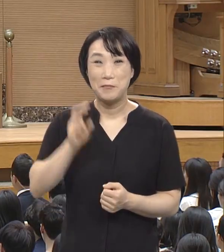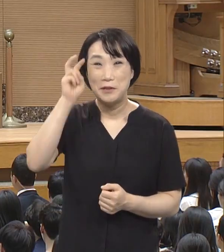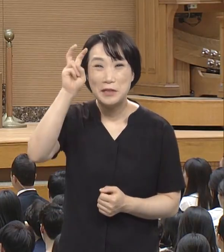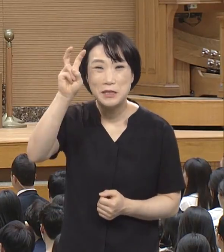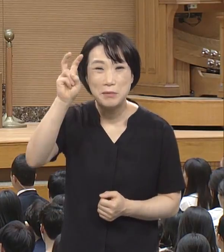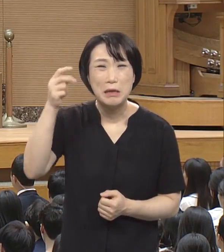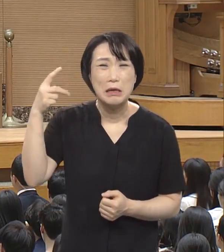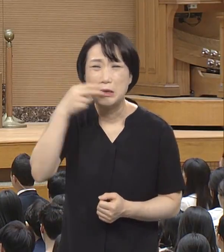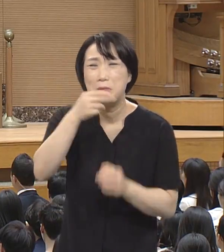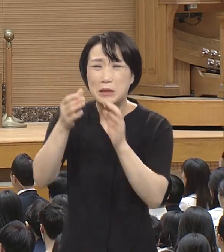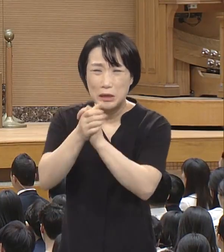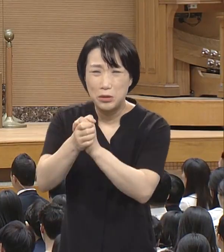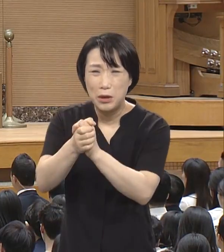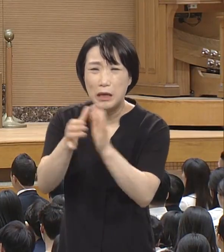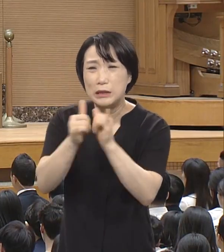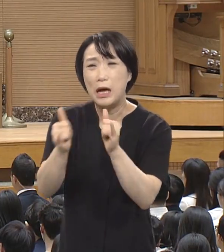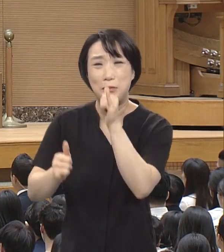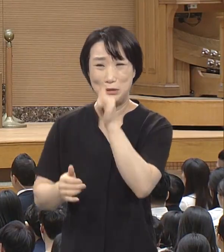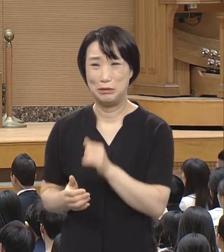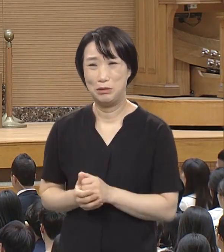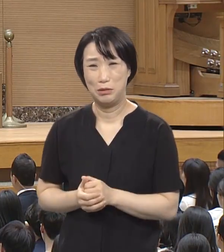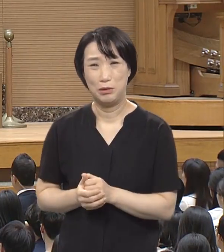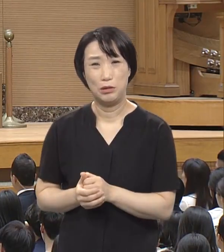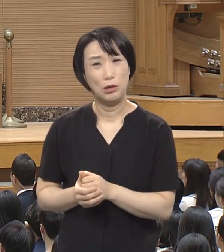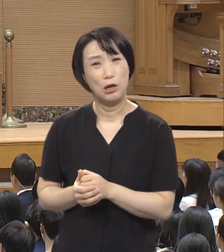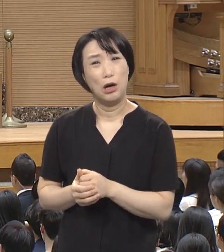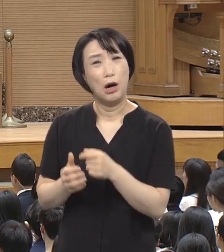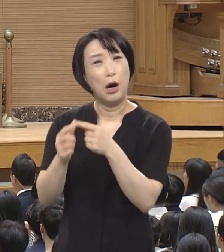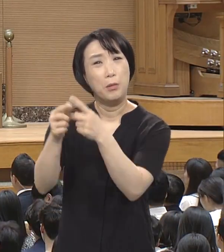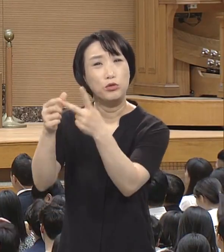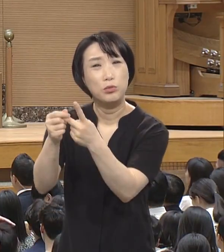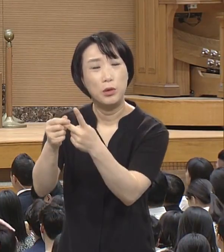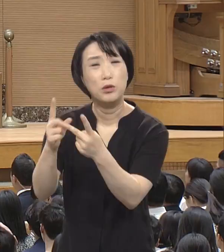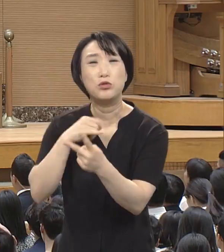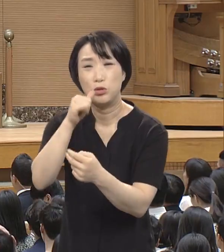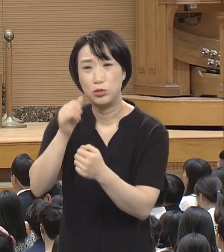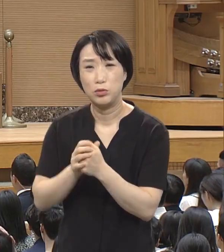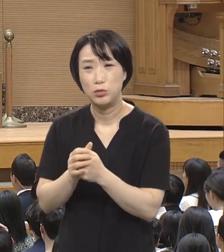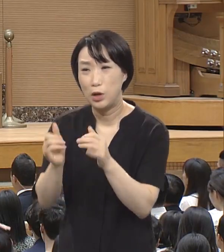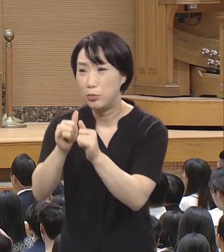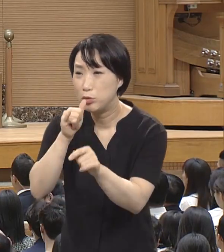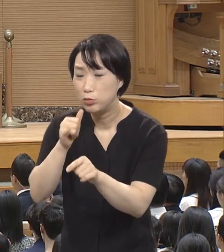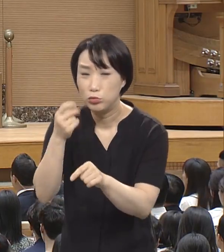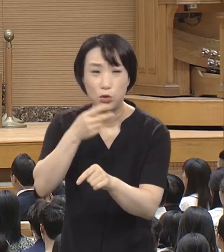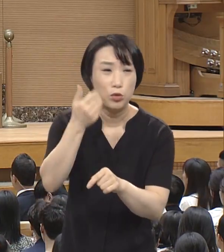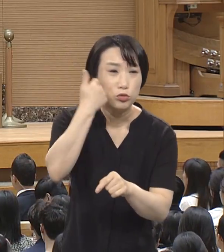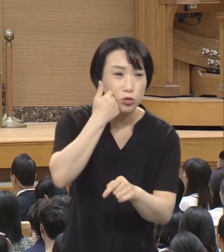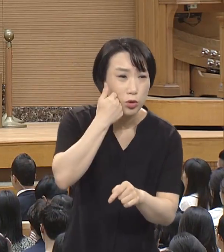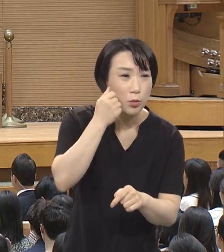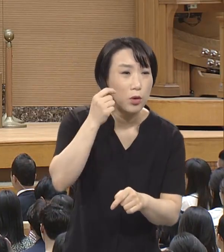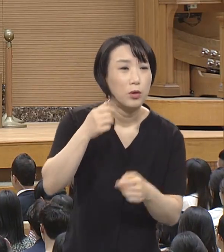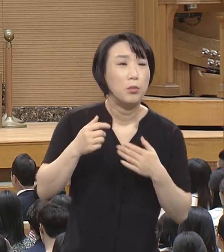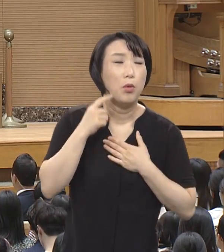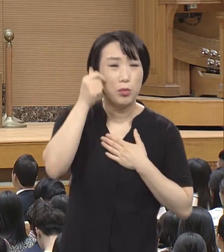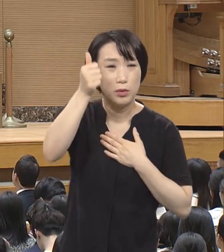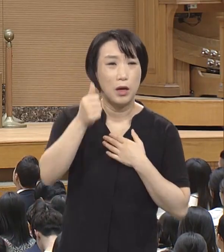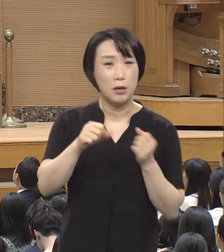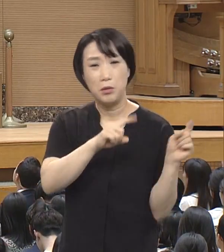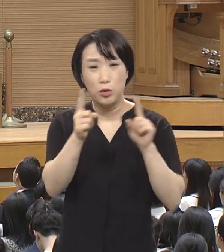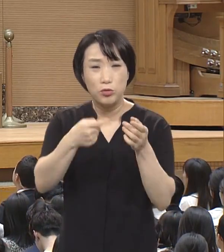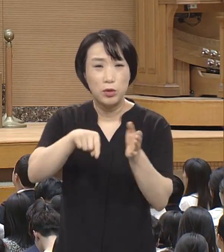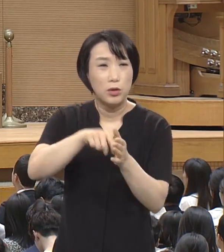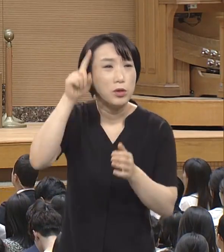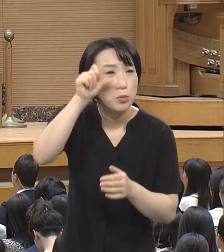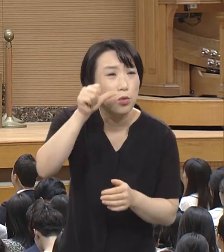20일간 금식 기도를 2번씩 한 사람들, 15일 금식, 열흘